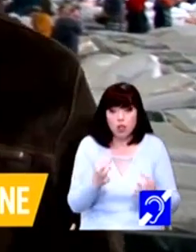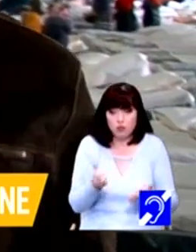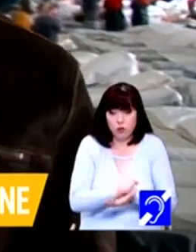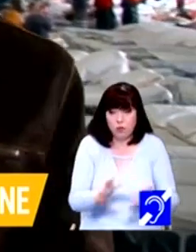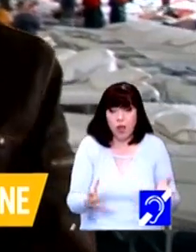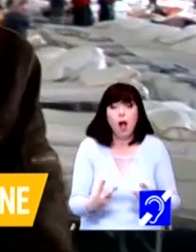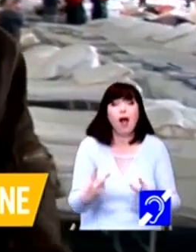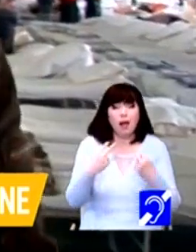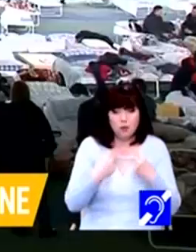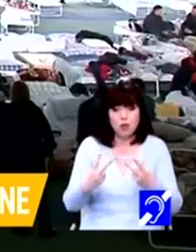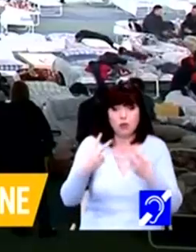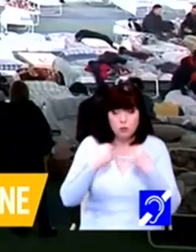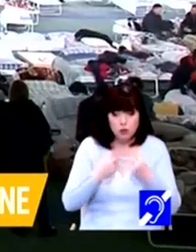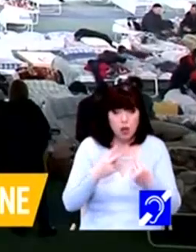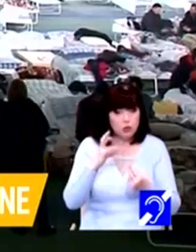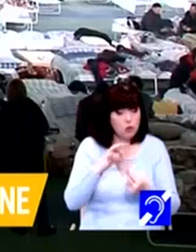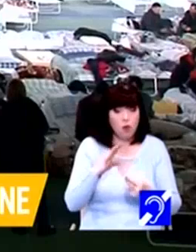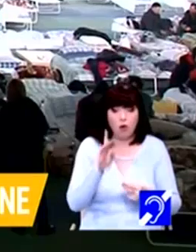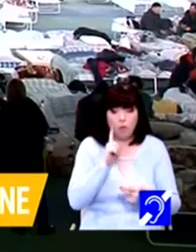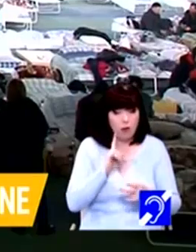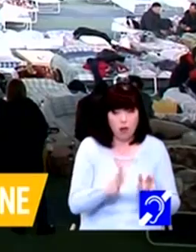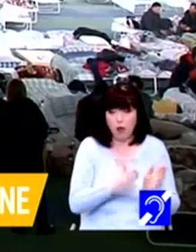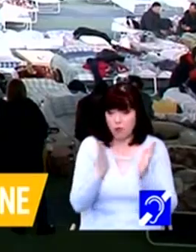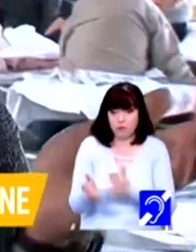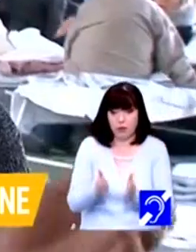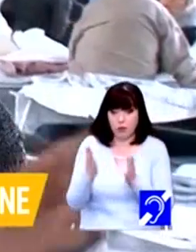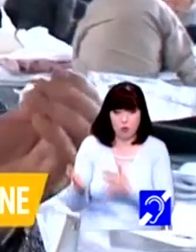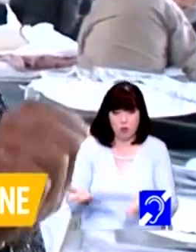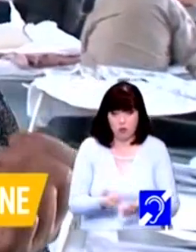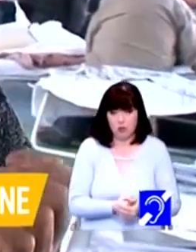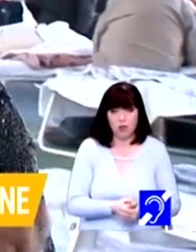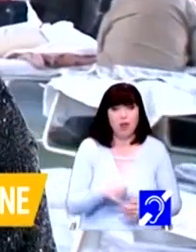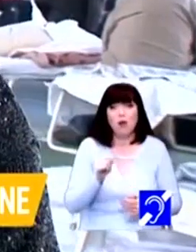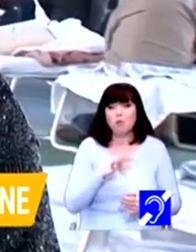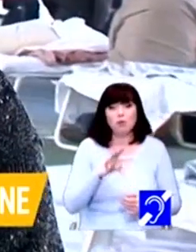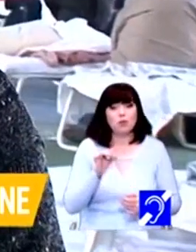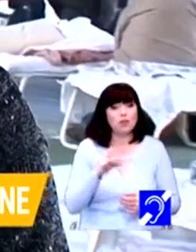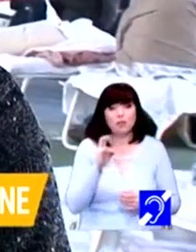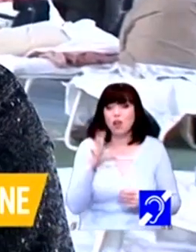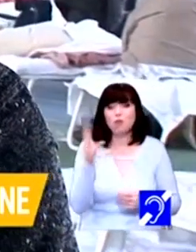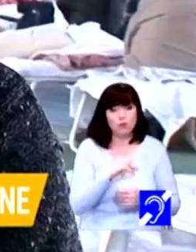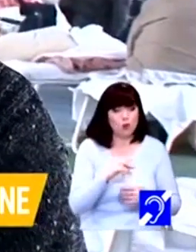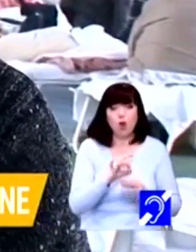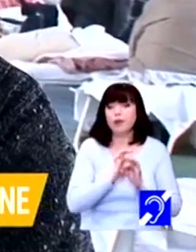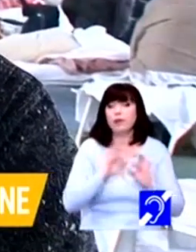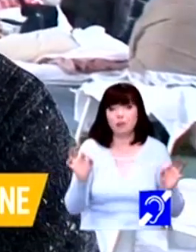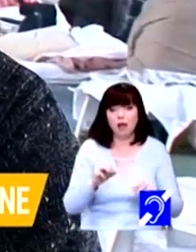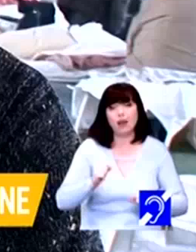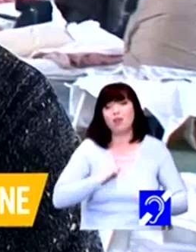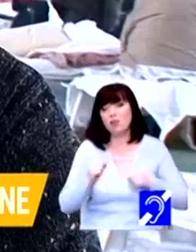получается. Обещают, пока официально ничего нету. Может быть, не все идеально, потому что некоторые возмущаются,